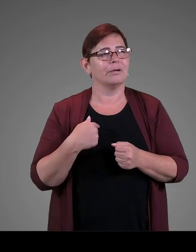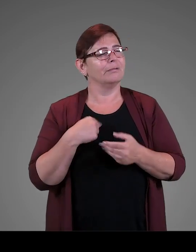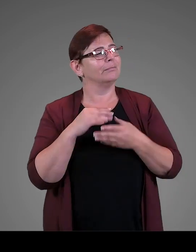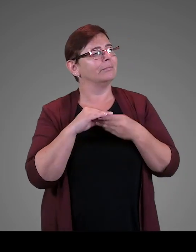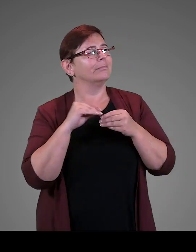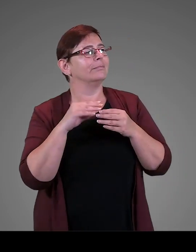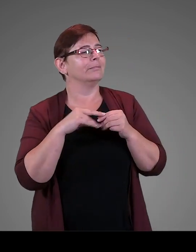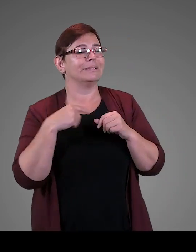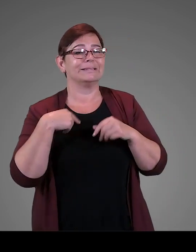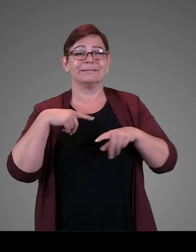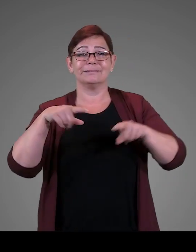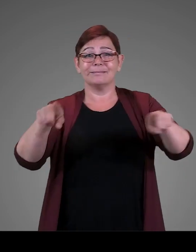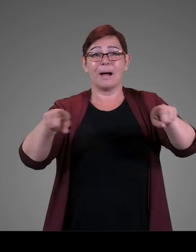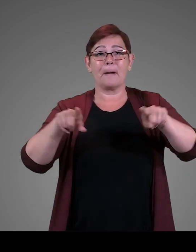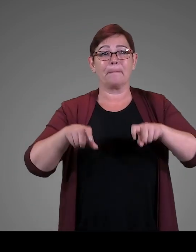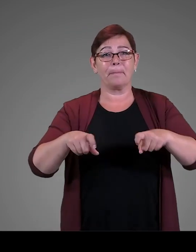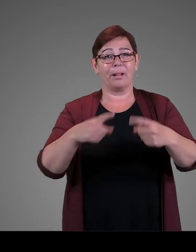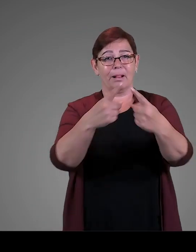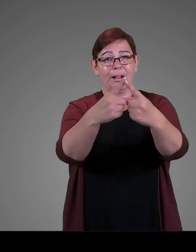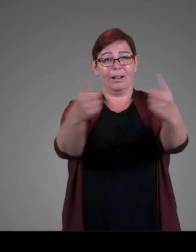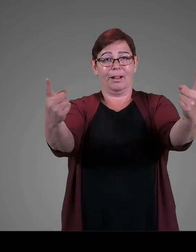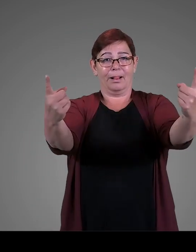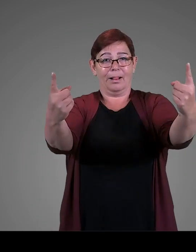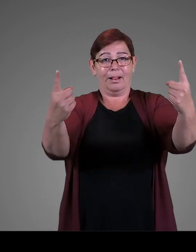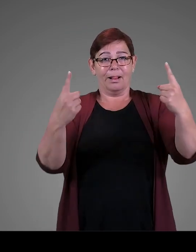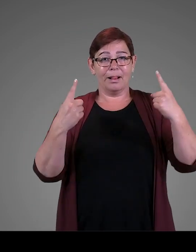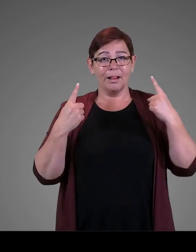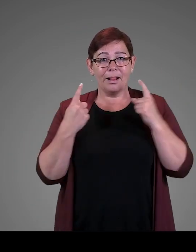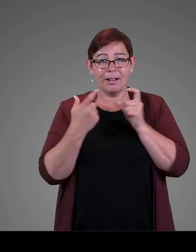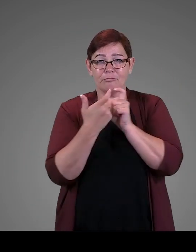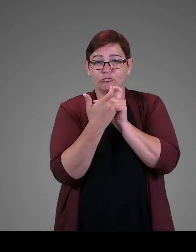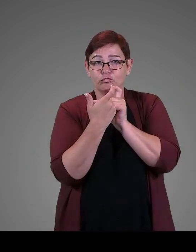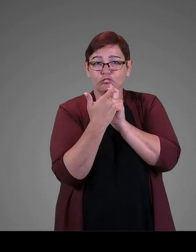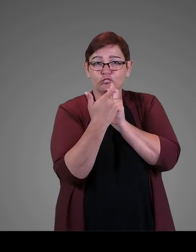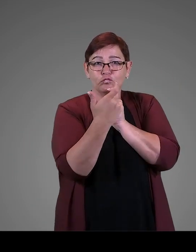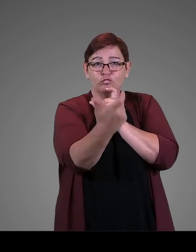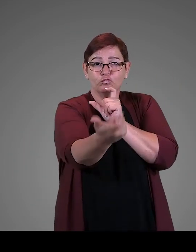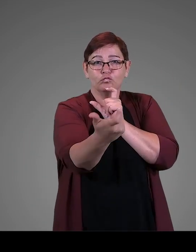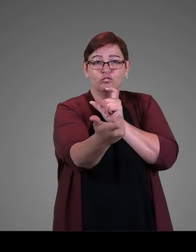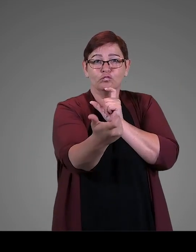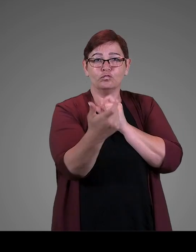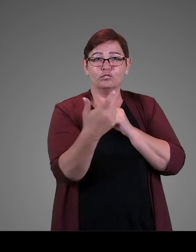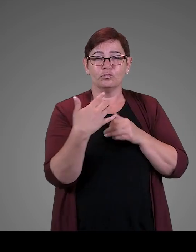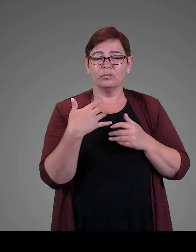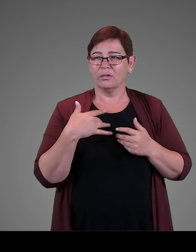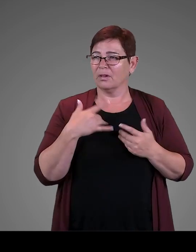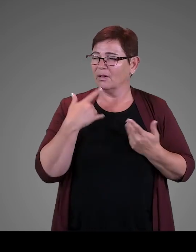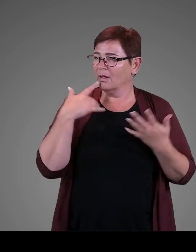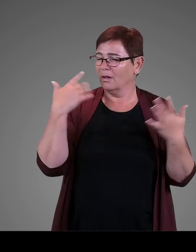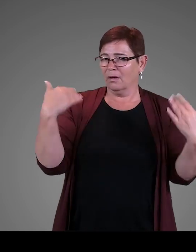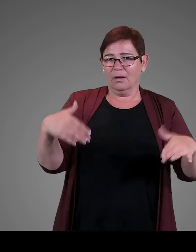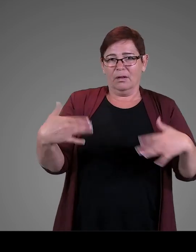dit dans notre table rectangulaire, là, que